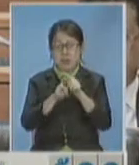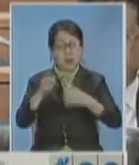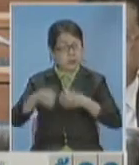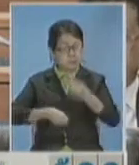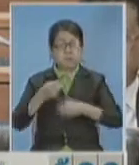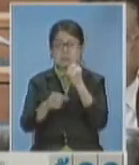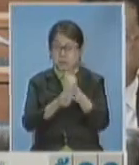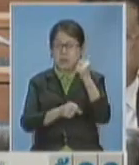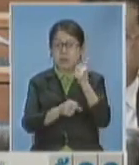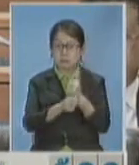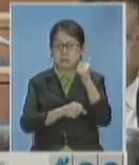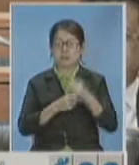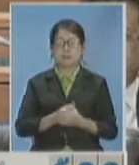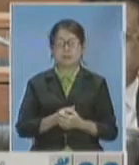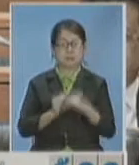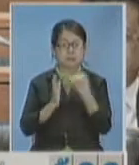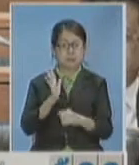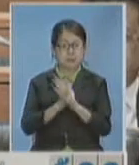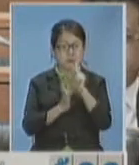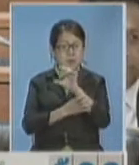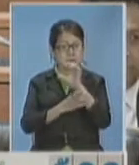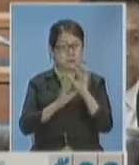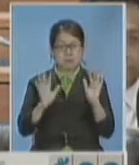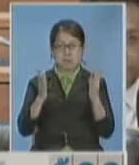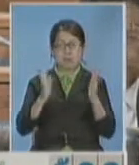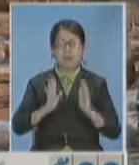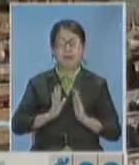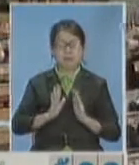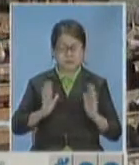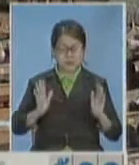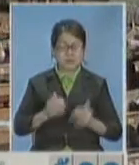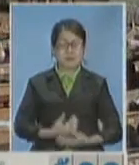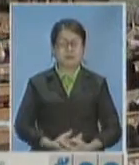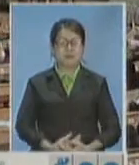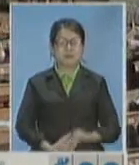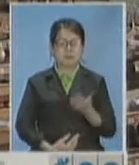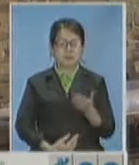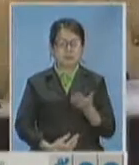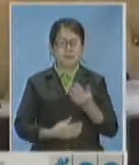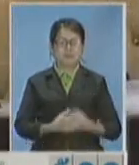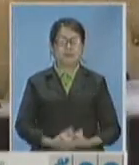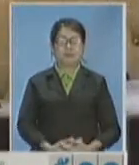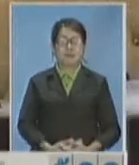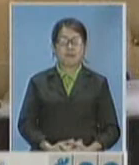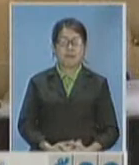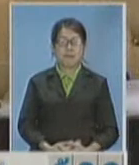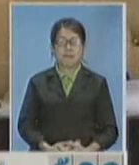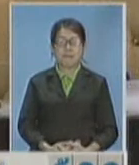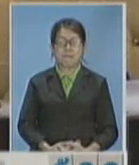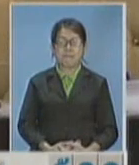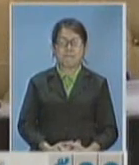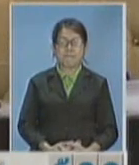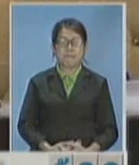ามารถทำได้ตราบใดที่ไม่ขัดกับข้อบังคับครับขอบคุณครับท่านประธานครับ เชิญท่านประเสริฐฮะ